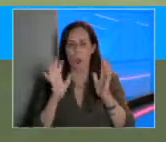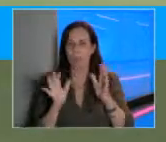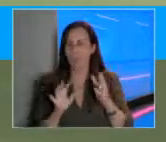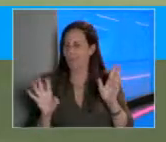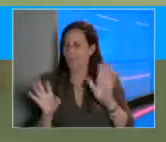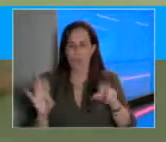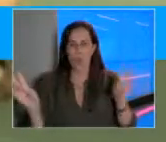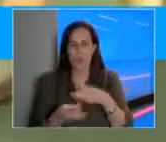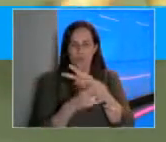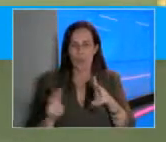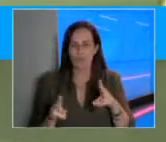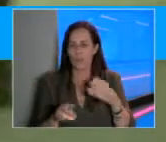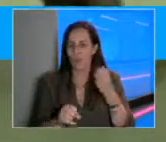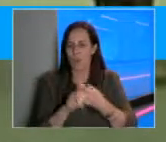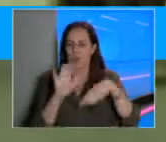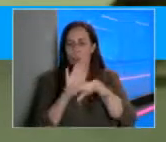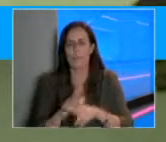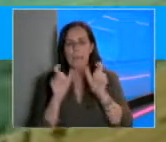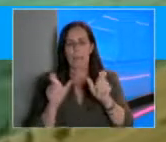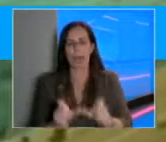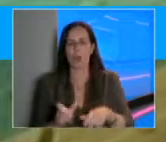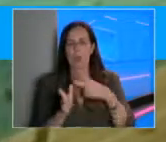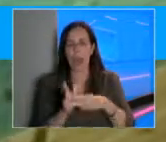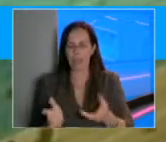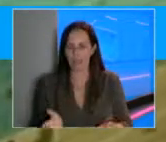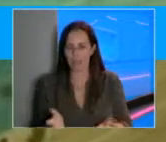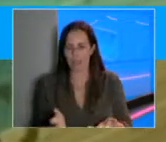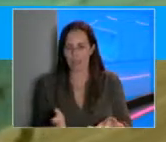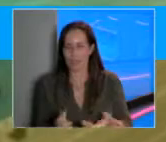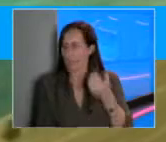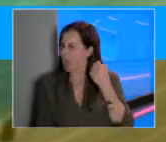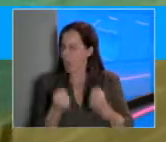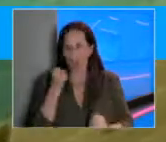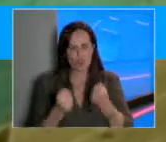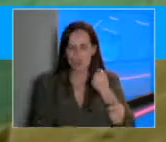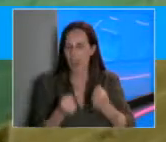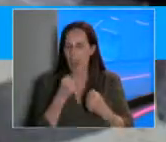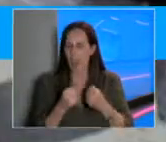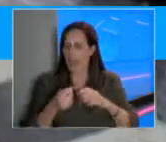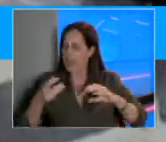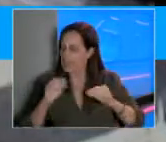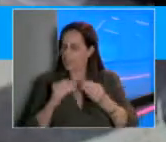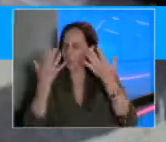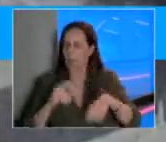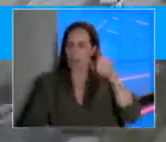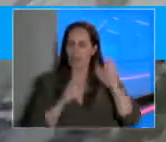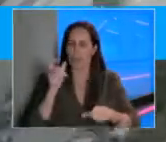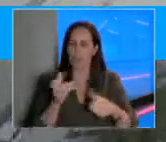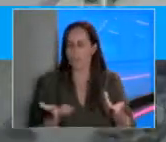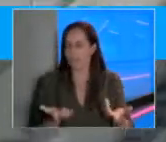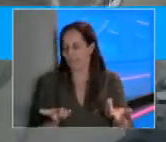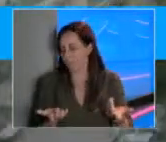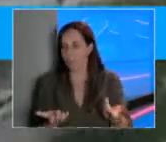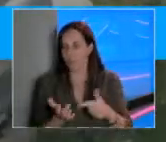כמעט בלתי אפשרי, להכיל מגבלות על הרכבת. קשה לצמצם את מספר הנוסעים ברציף,